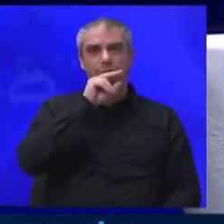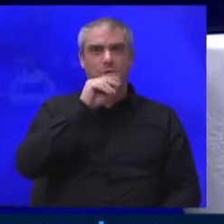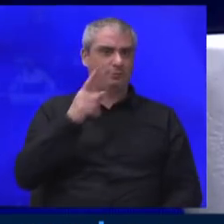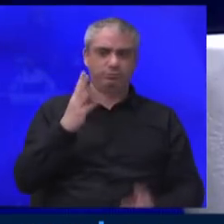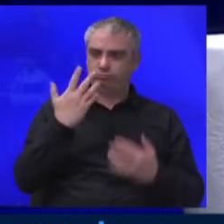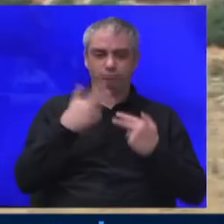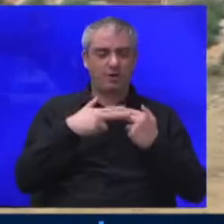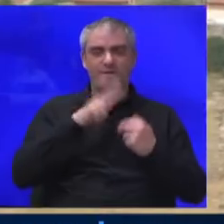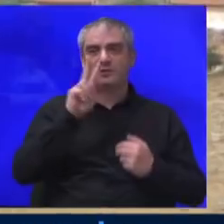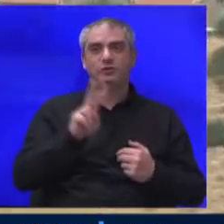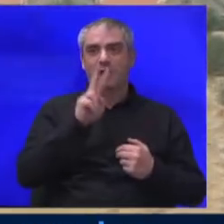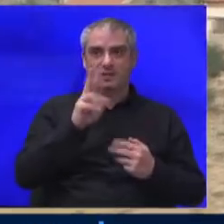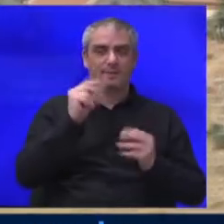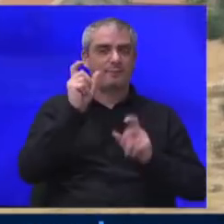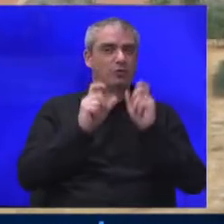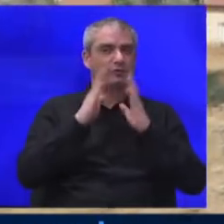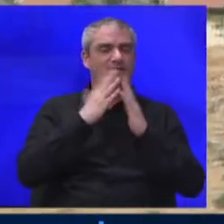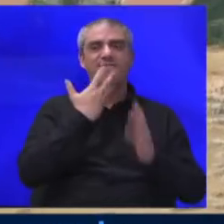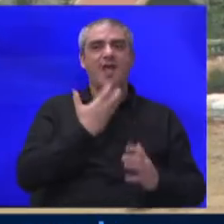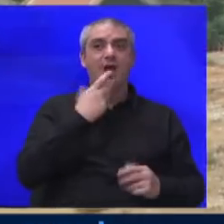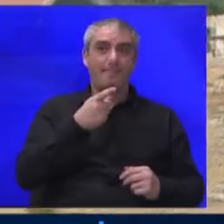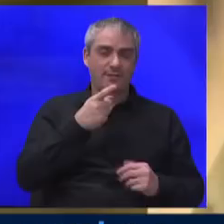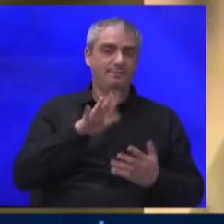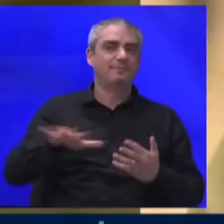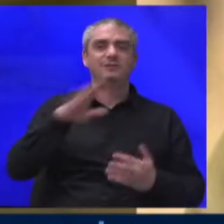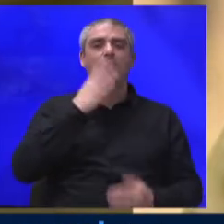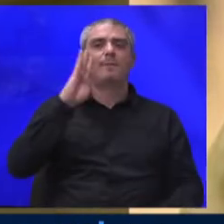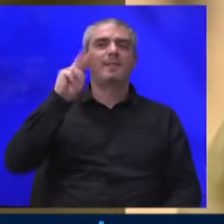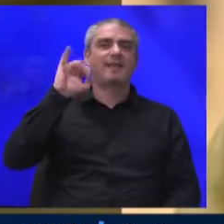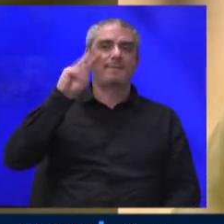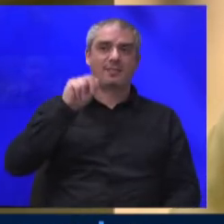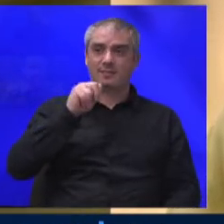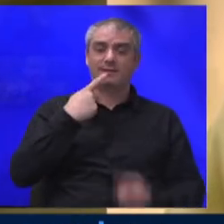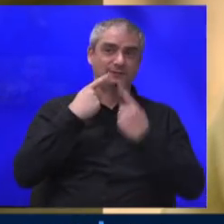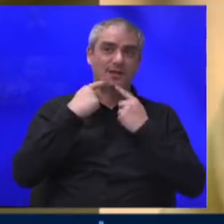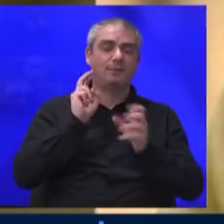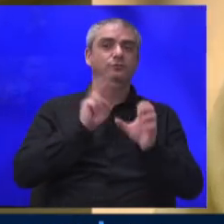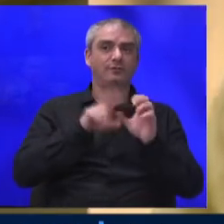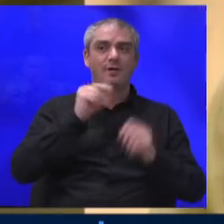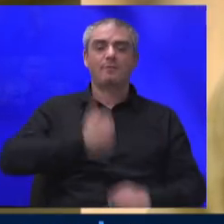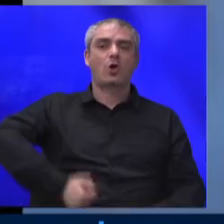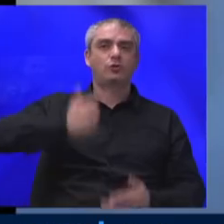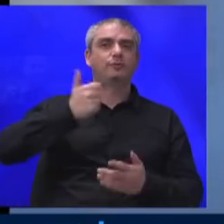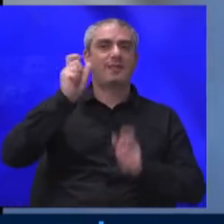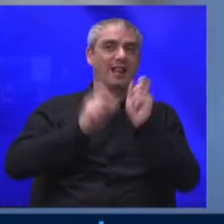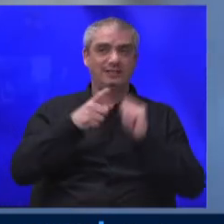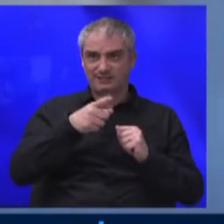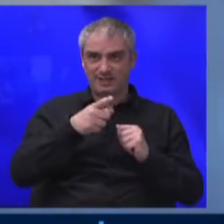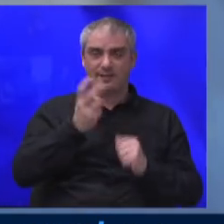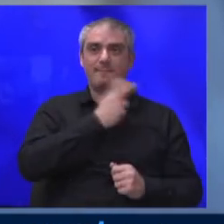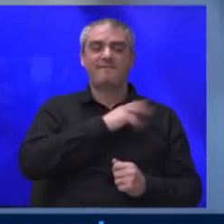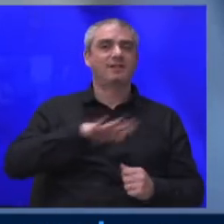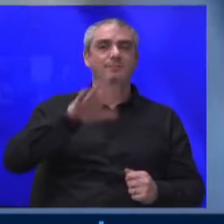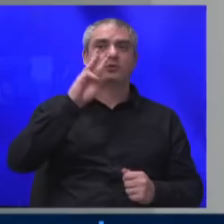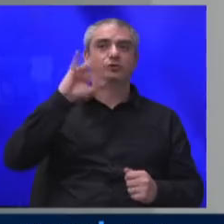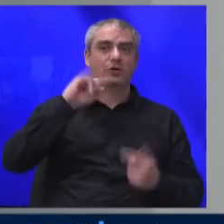קרוב לשעתיים עם תושבים ורבנים מאזור בנימין. בשיחה משתתפים גם ראש המינהל האזרחי, מפקד מחוז